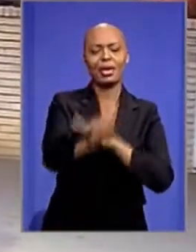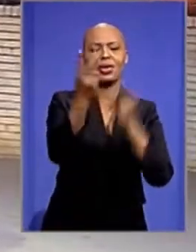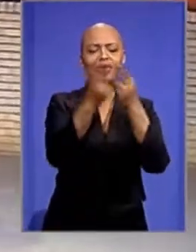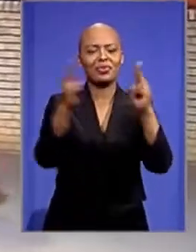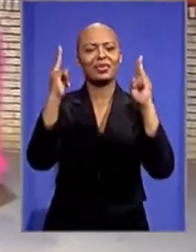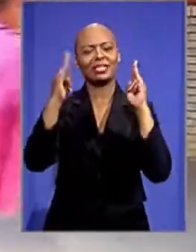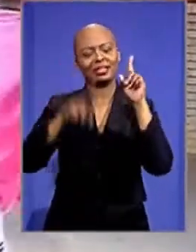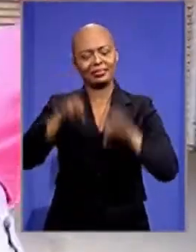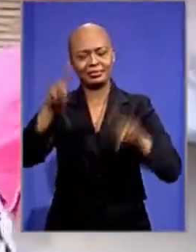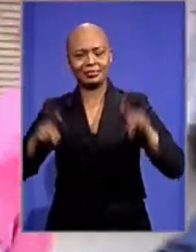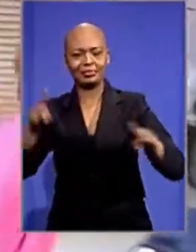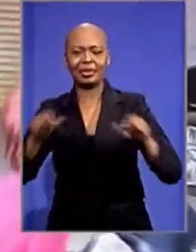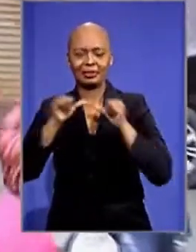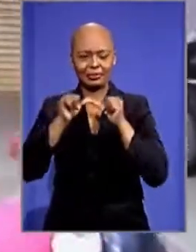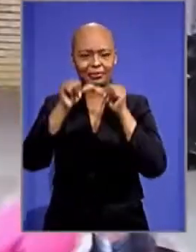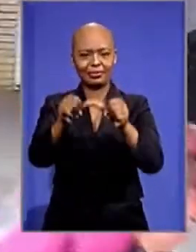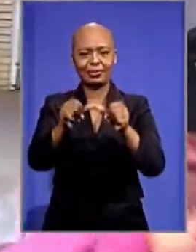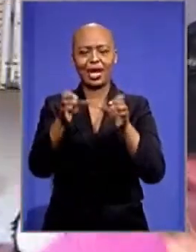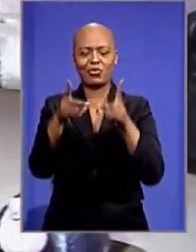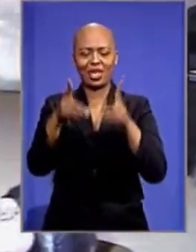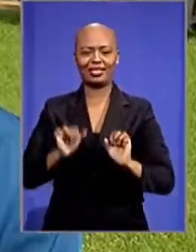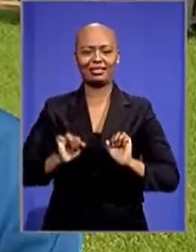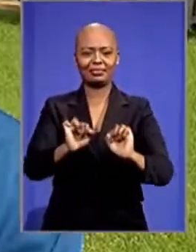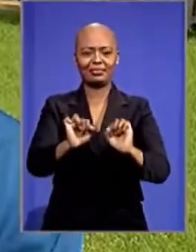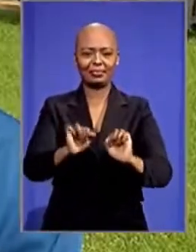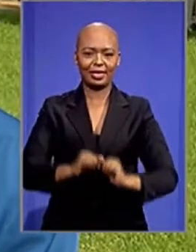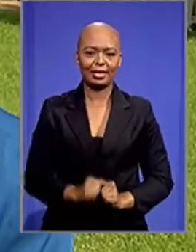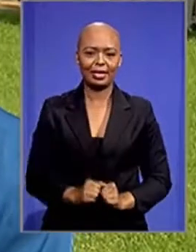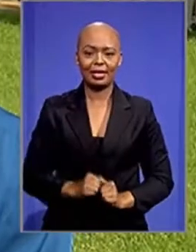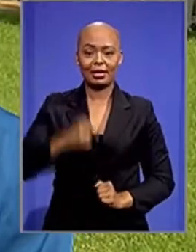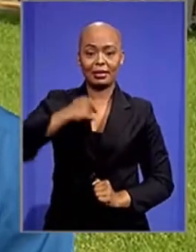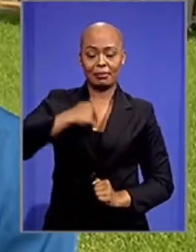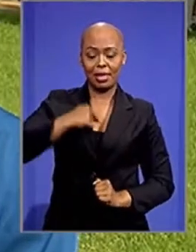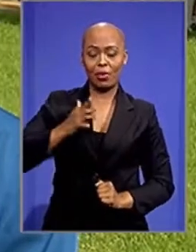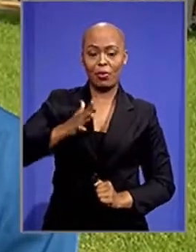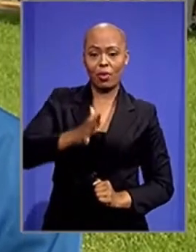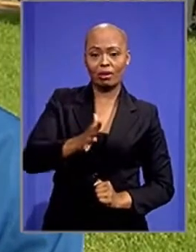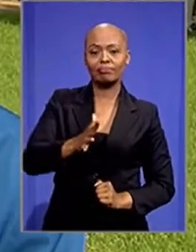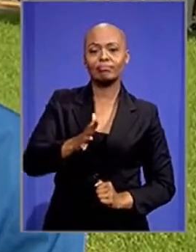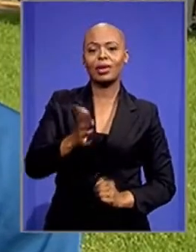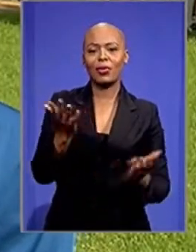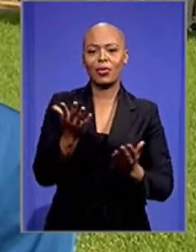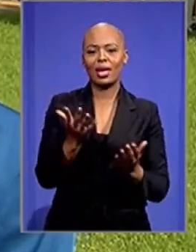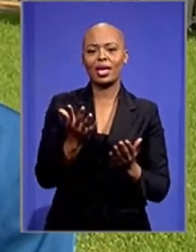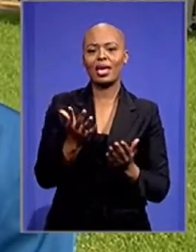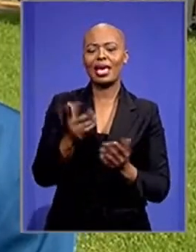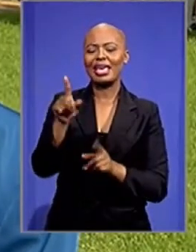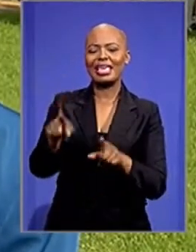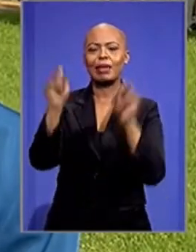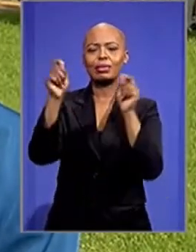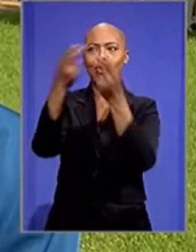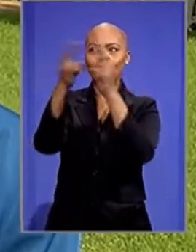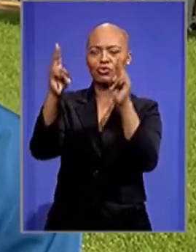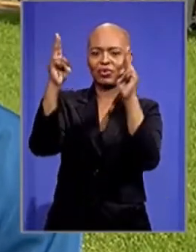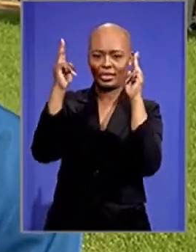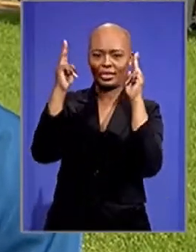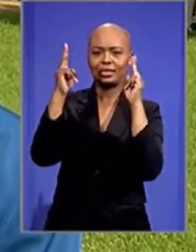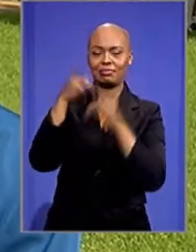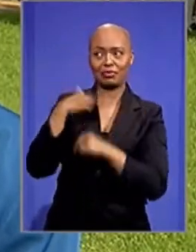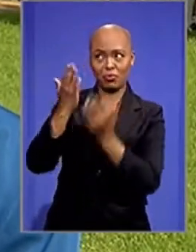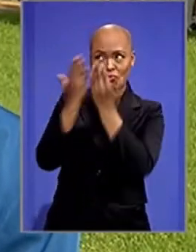fapaneng ho ya ntshetsa pele dithuto tsa bona. Ke kemiseditse ho ya University ya Cape Town ke batla ho